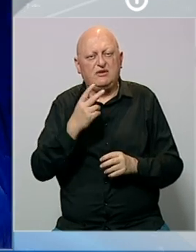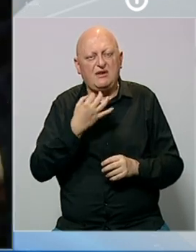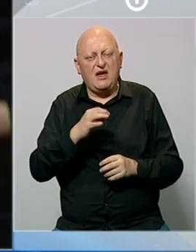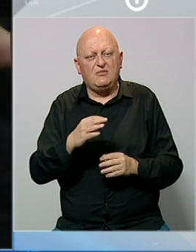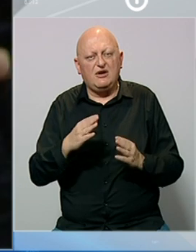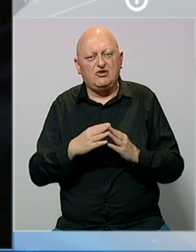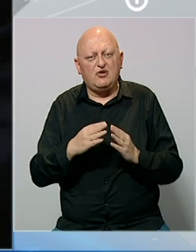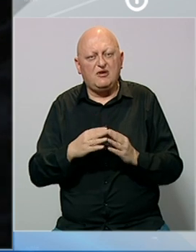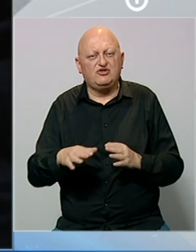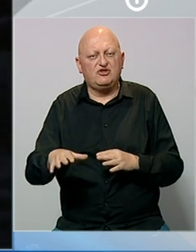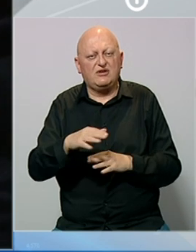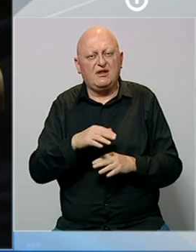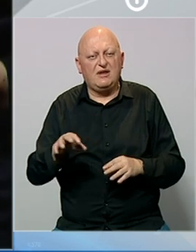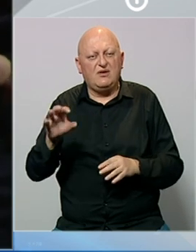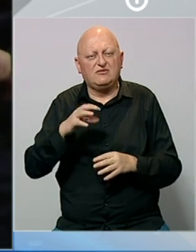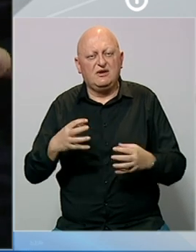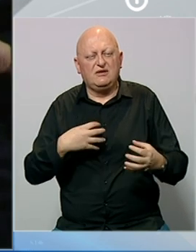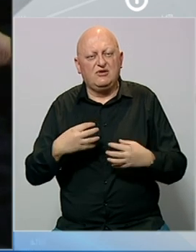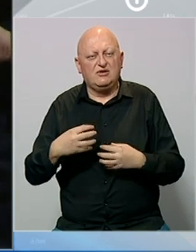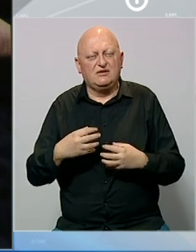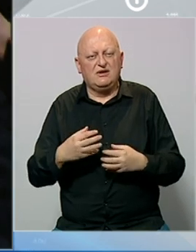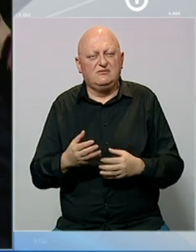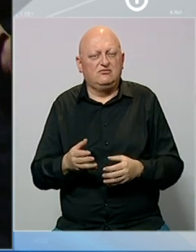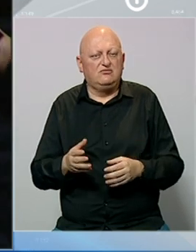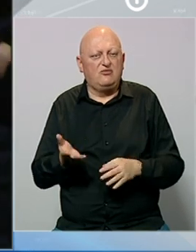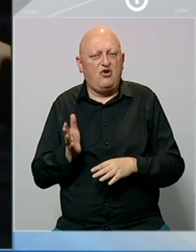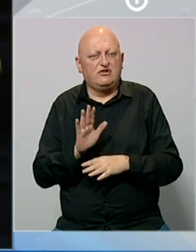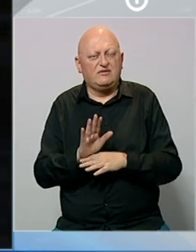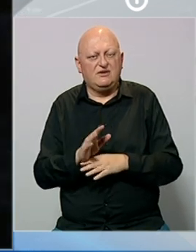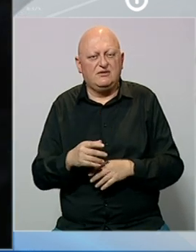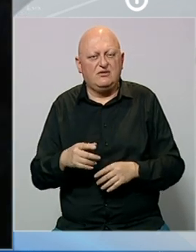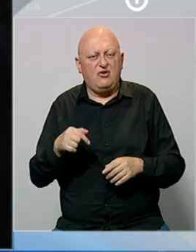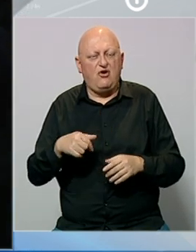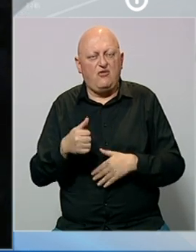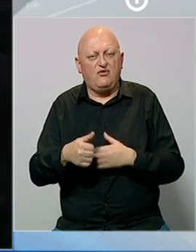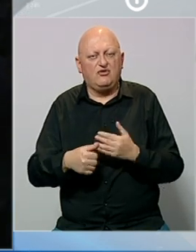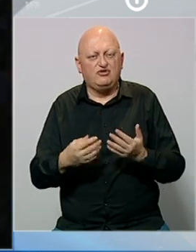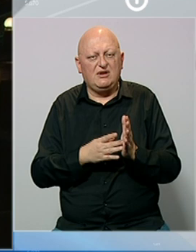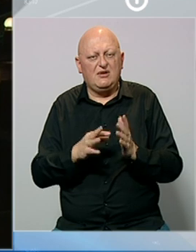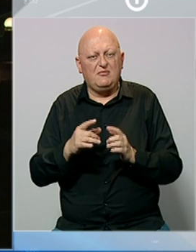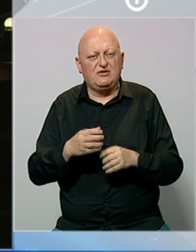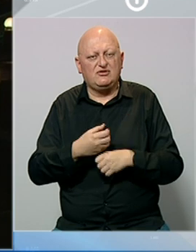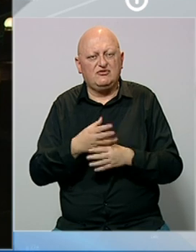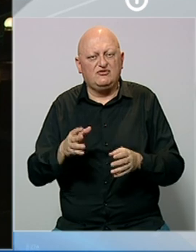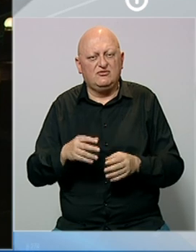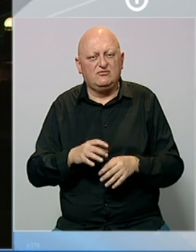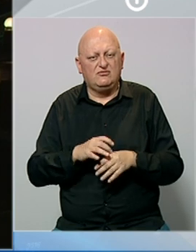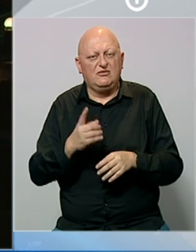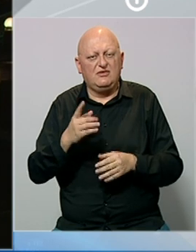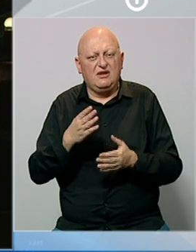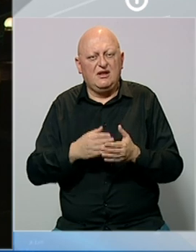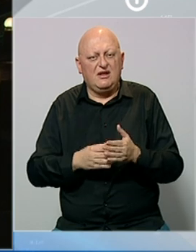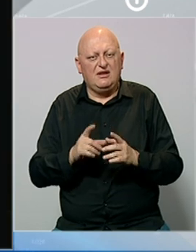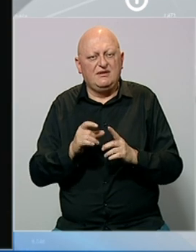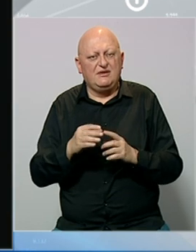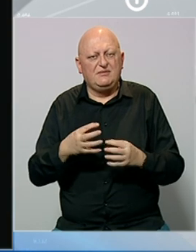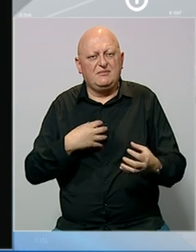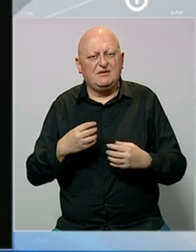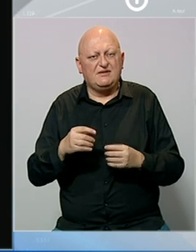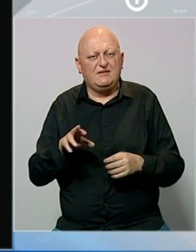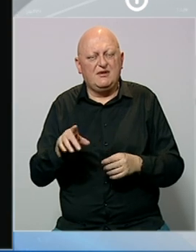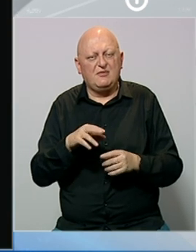najbolja domaća, regionalna i europska teatarska ostvarenja. Ovogodišnji MES je ozvaničen izvedbom prvog dijela